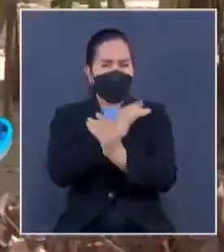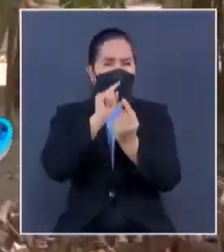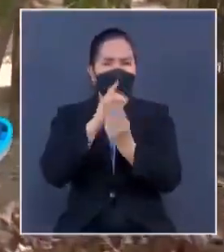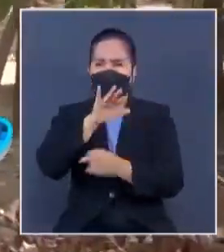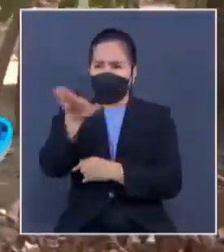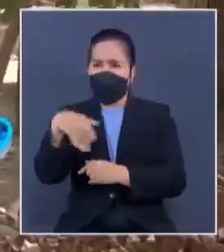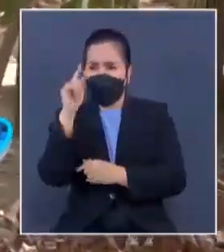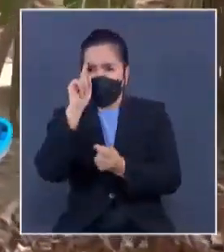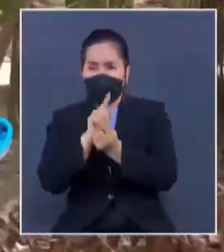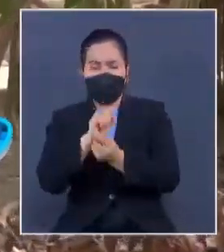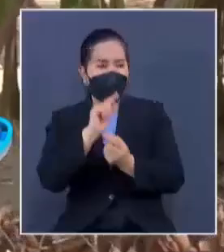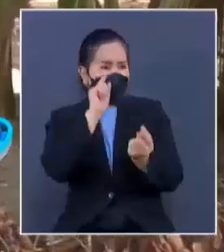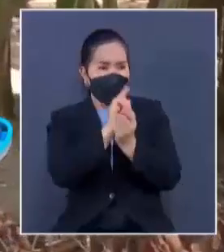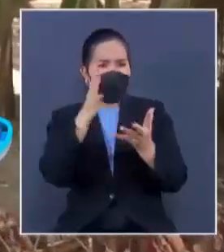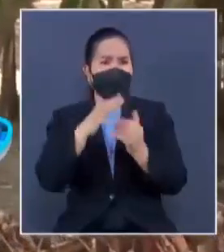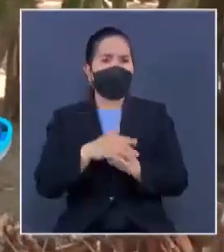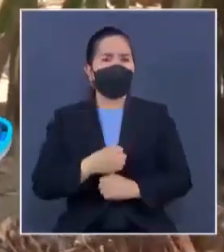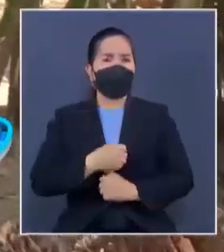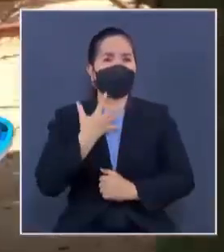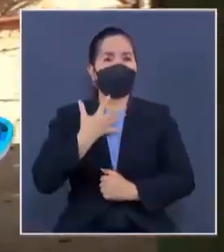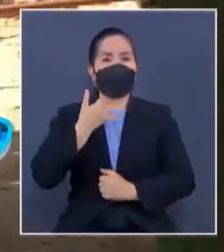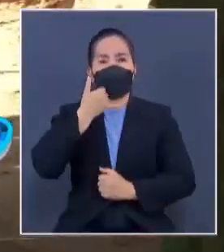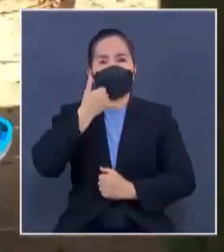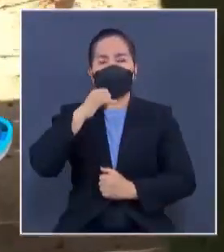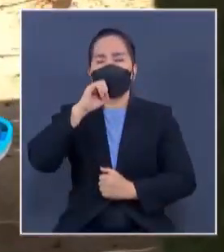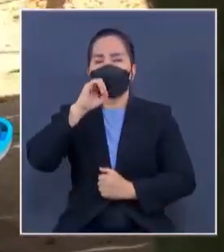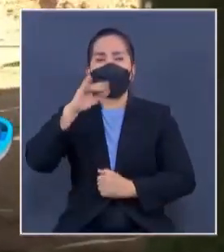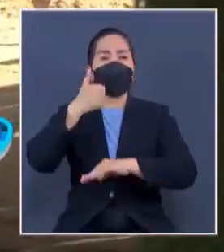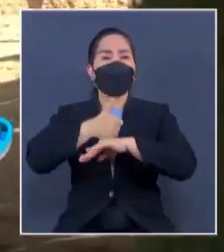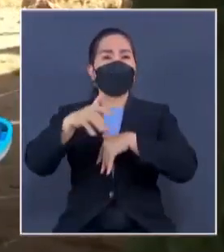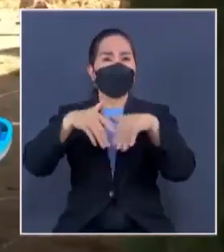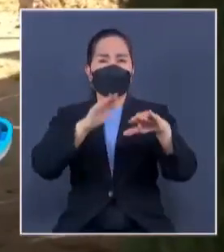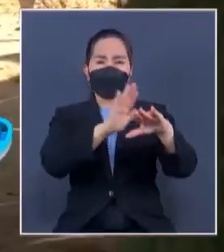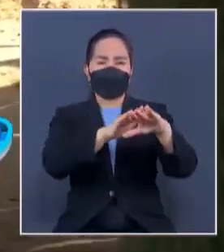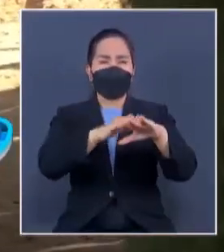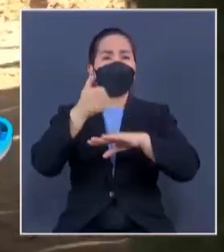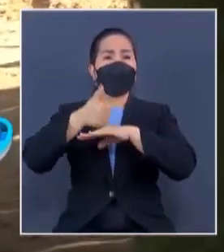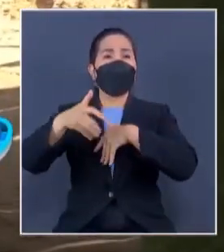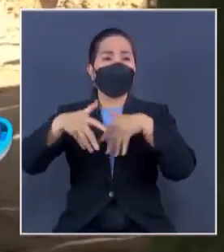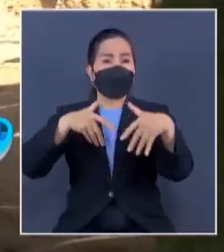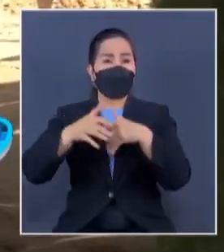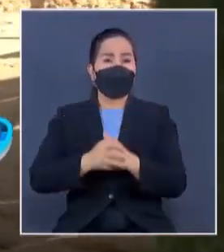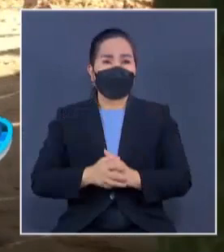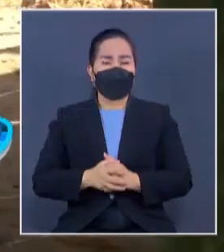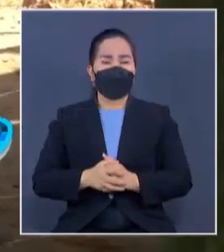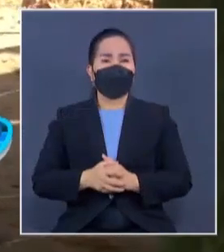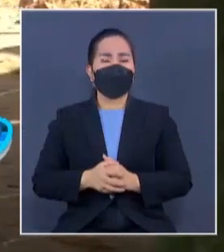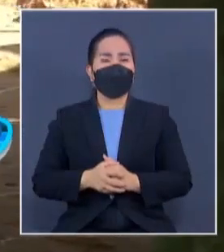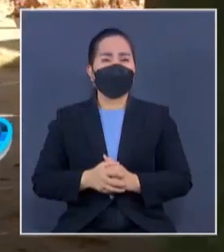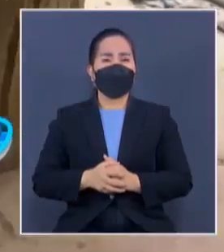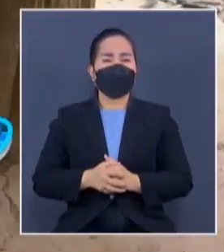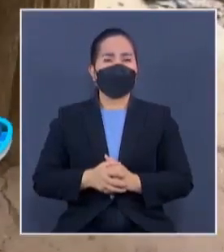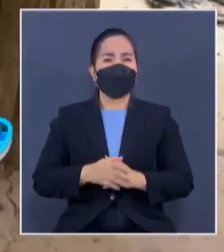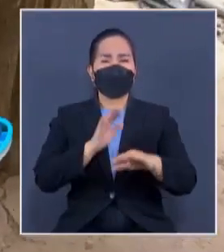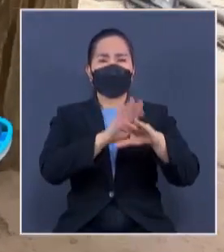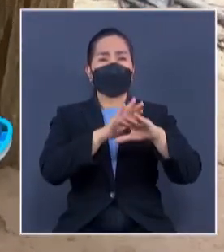ไม่มีใครรู้จักก็ตกใจสิคะแบบนี้รีบแจ้งไปที่ผู้ใหญ่บ้านให้มาปลุกหน่อยแต่ผู้ใหญ่บ้านคุณผู้ชมเรื่องไปถึงผู้ใหญ่บ้านแล้วนะป